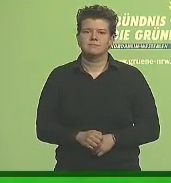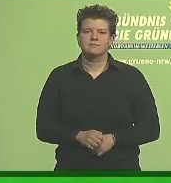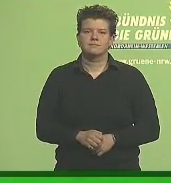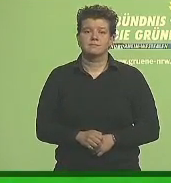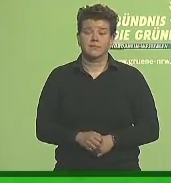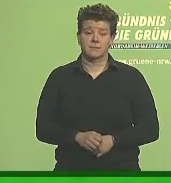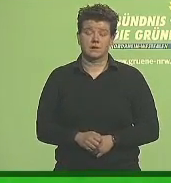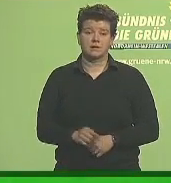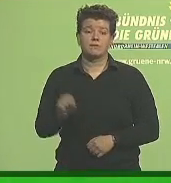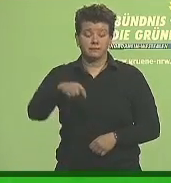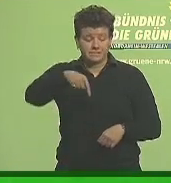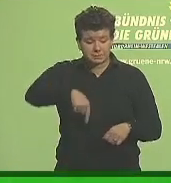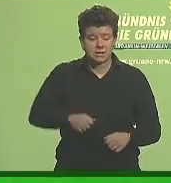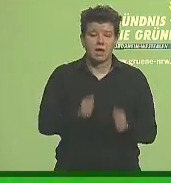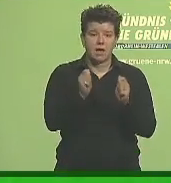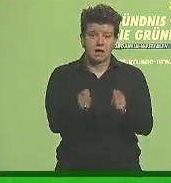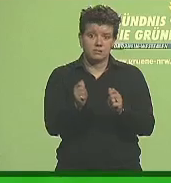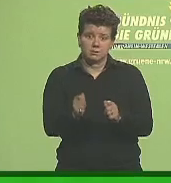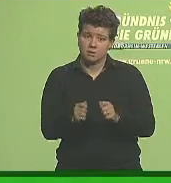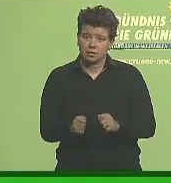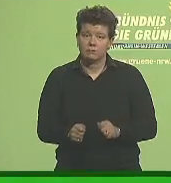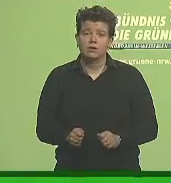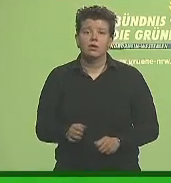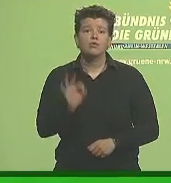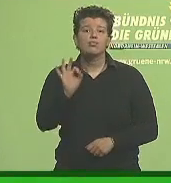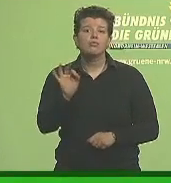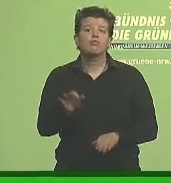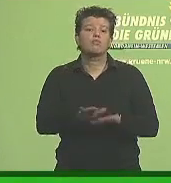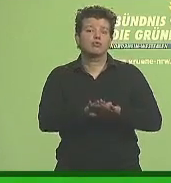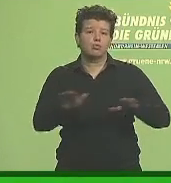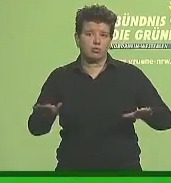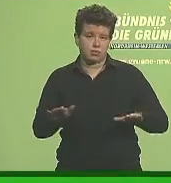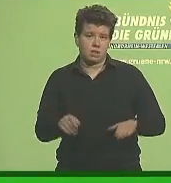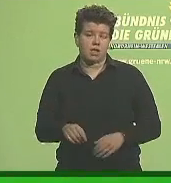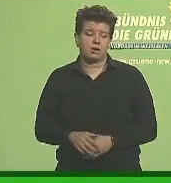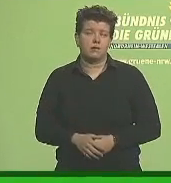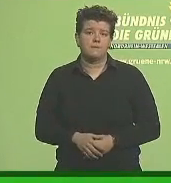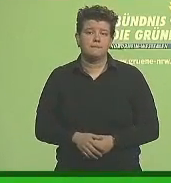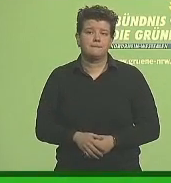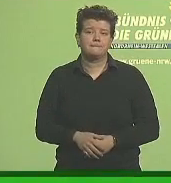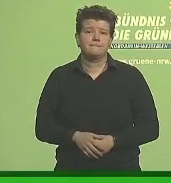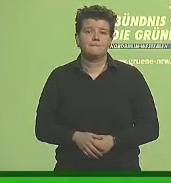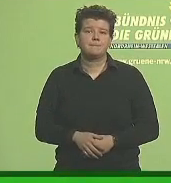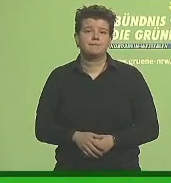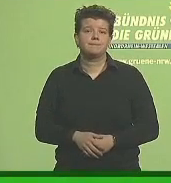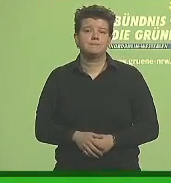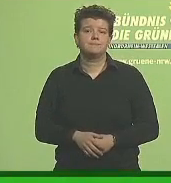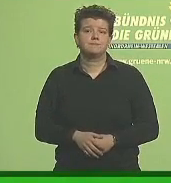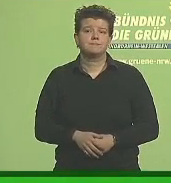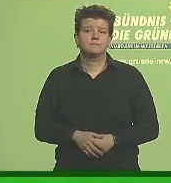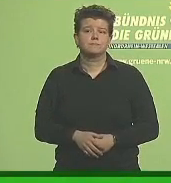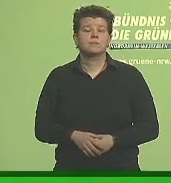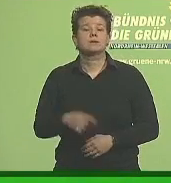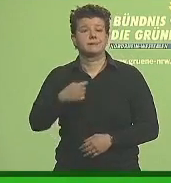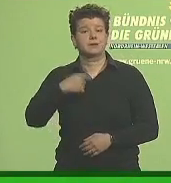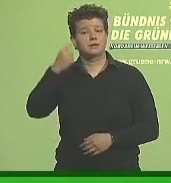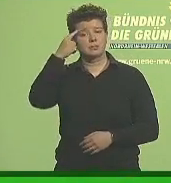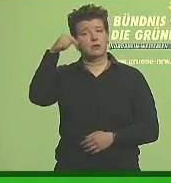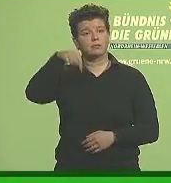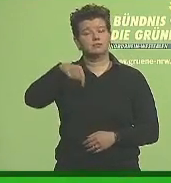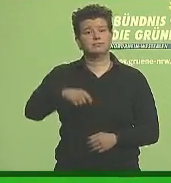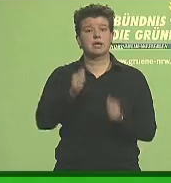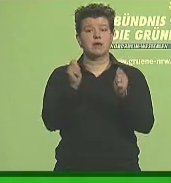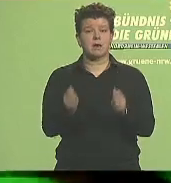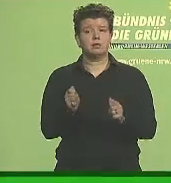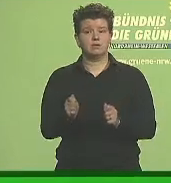Vorlage, dass wir unsere Positionen immer weiterentwickeln müssen. Und ich bin der Meinung, das tut genau dieser Antrag. Er entwickelt unsere